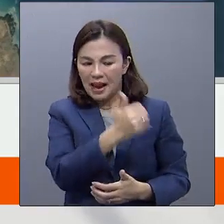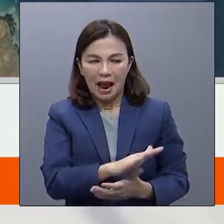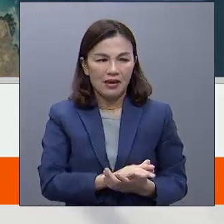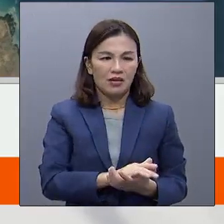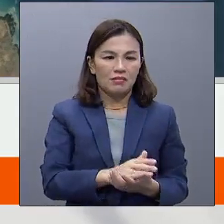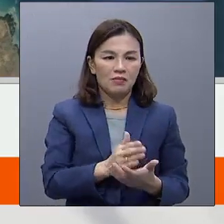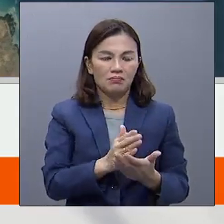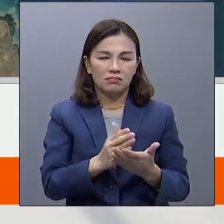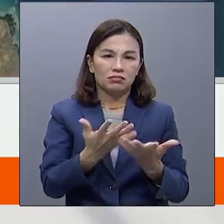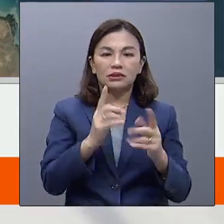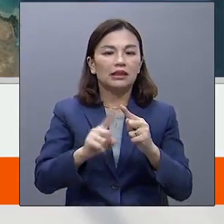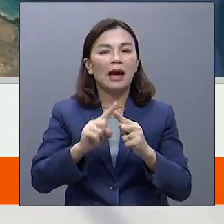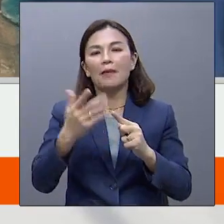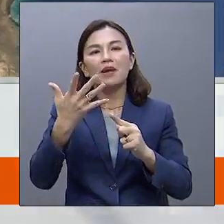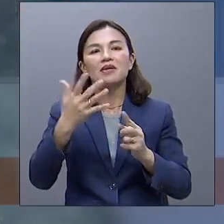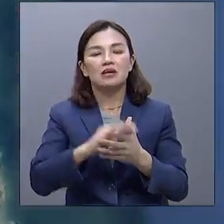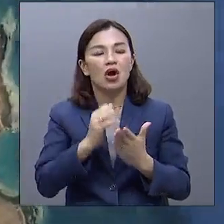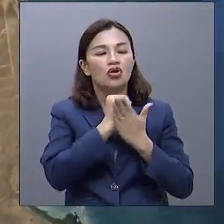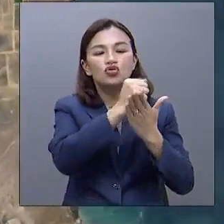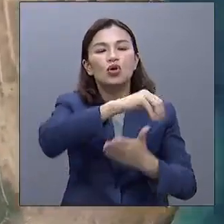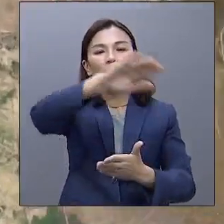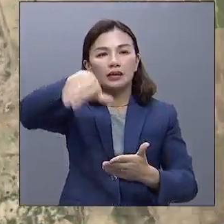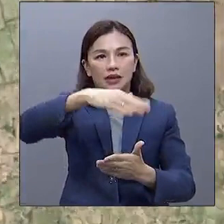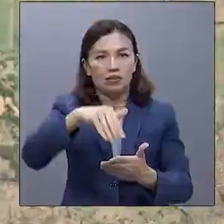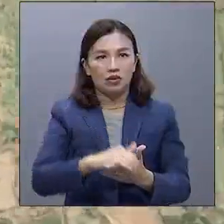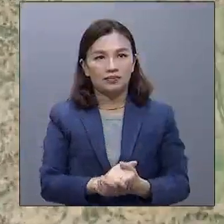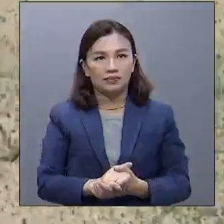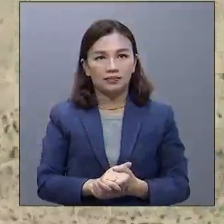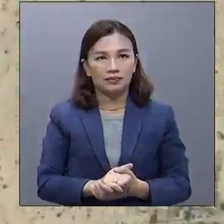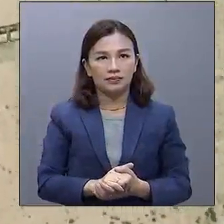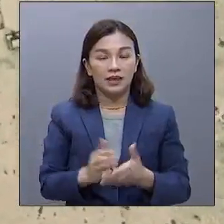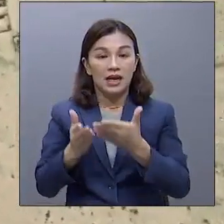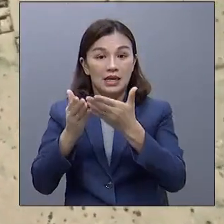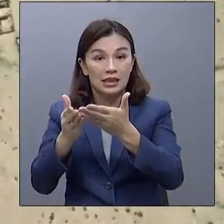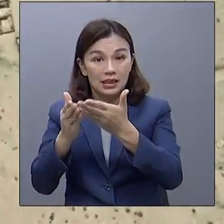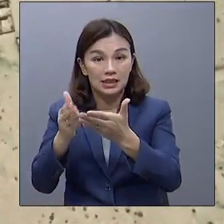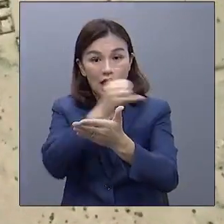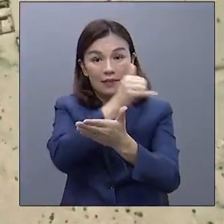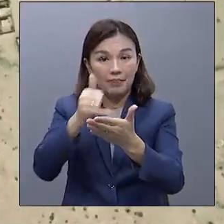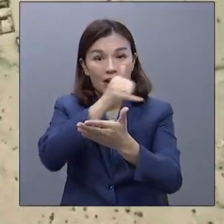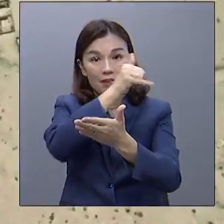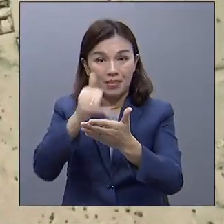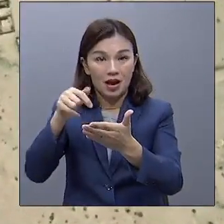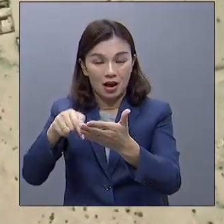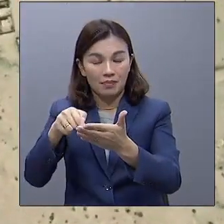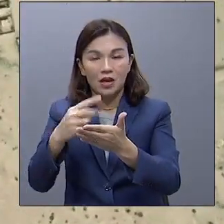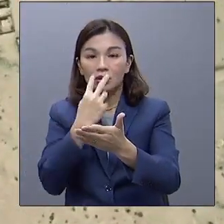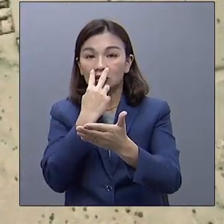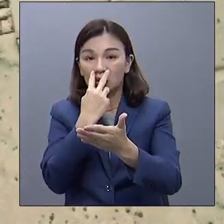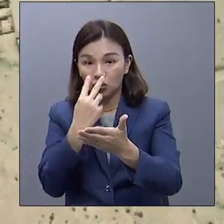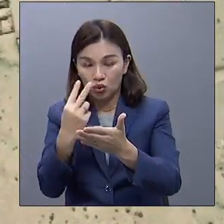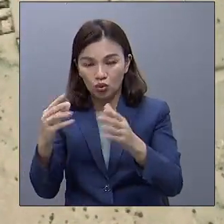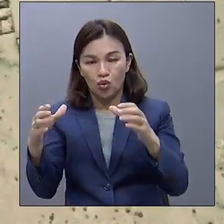เขาเขาช่วยทุกประเทศเลยนะฮะแล้วก็ไอ้การลงเรือเนี่ยมันก็คงขึ้นอยู่กับขนาดของกลุ่มที่มา